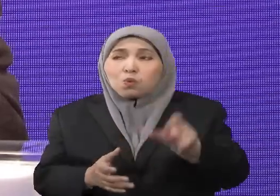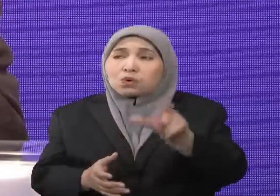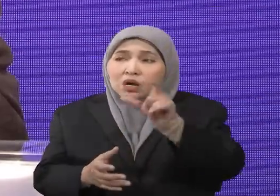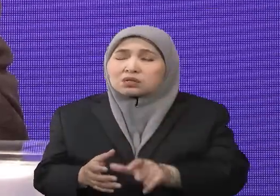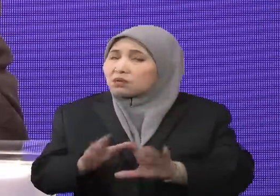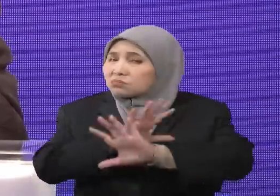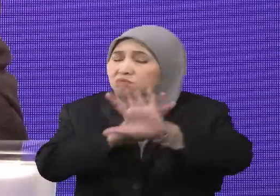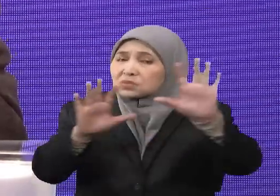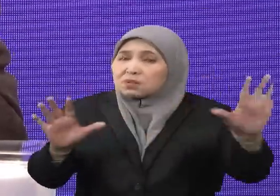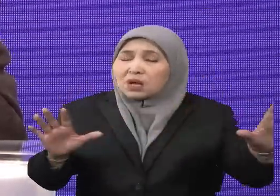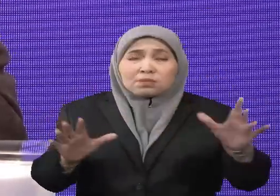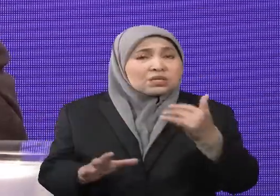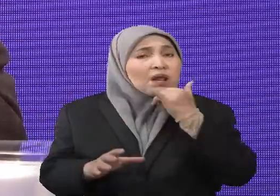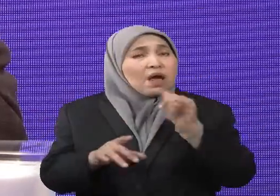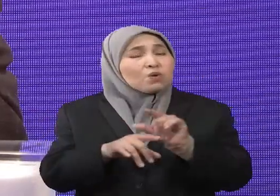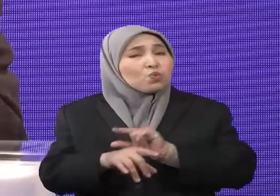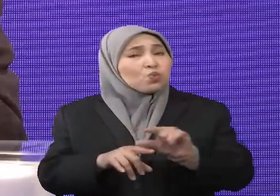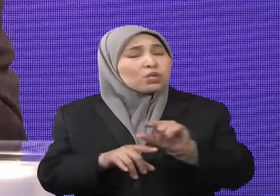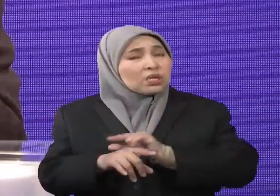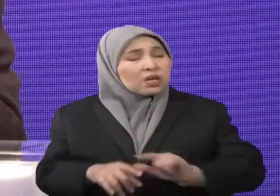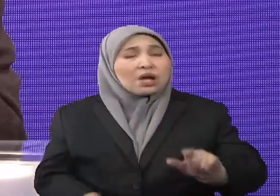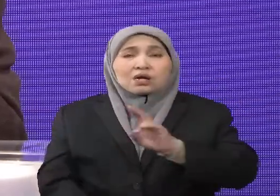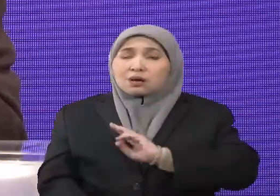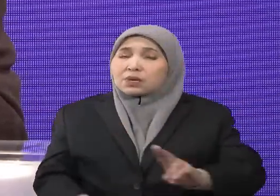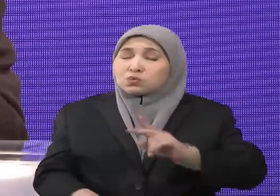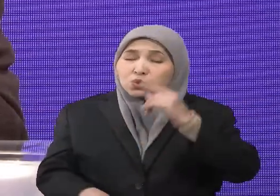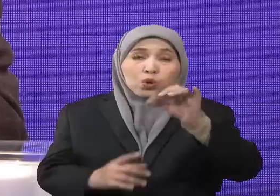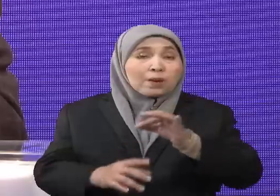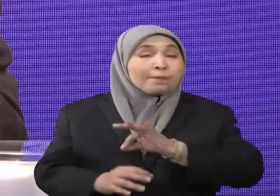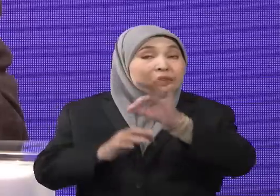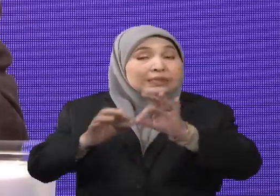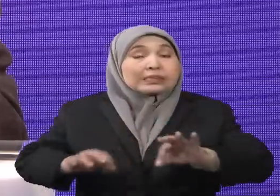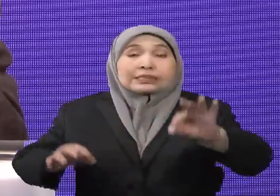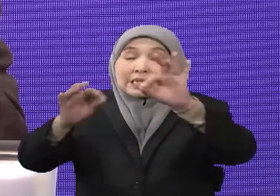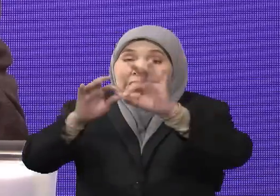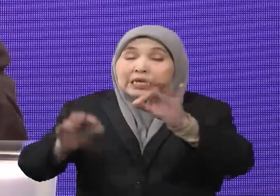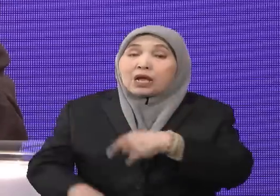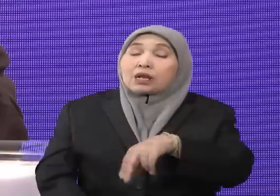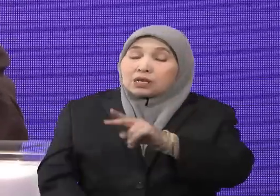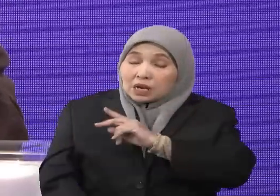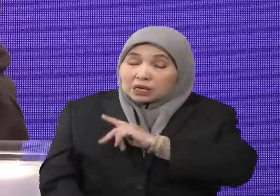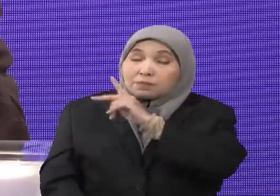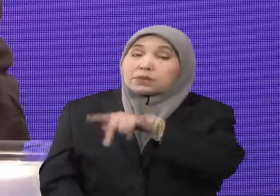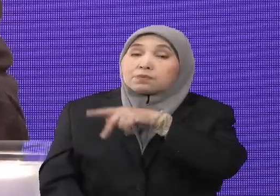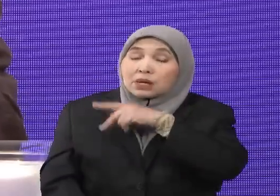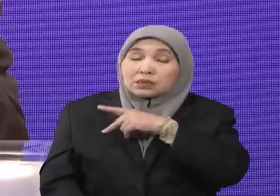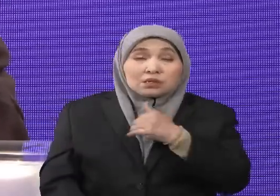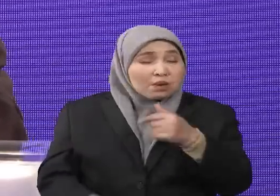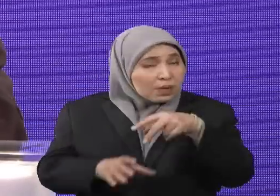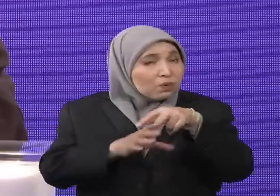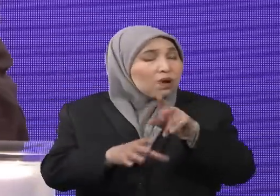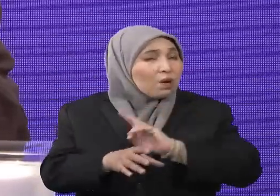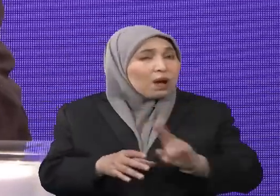terang-terang menyalahgunakan agama untuk kepentingan pribadi dan untuk menentukan Dion yang salah guna agama ataupun tidak bukan